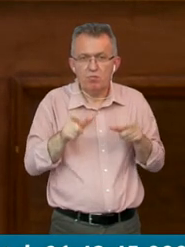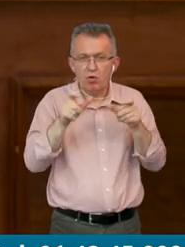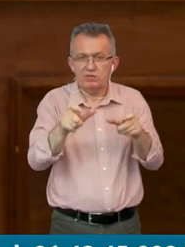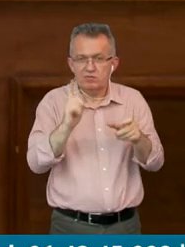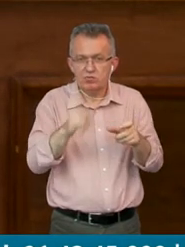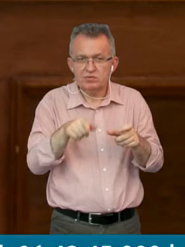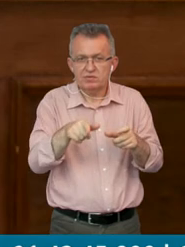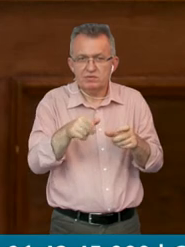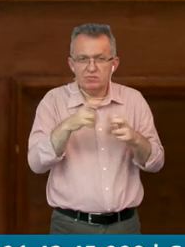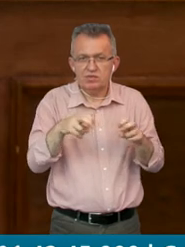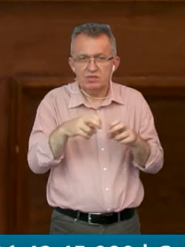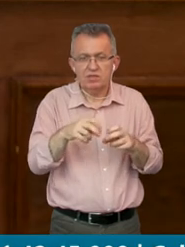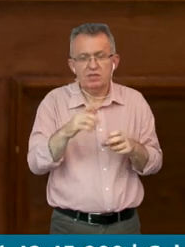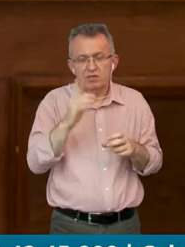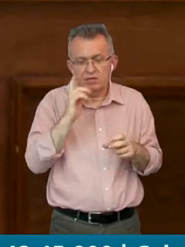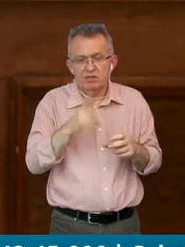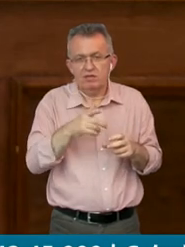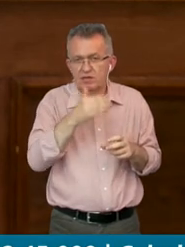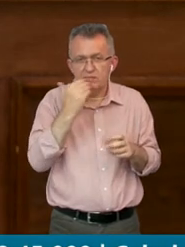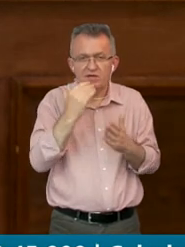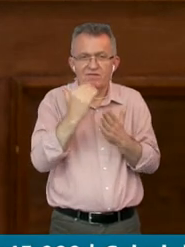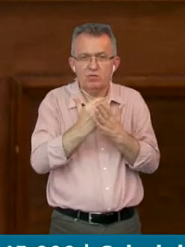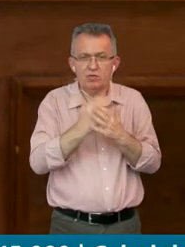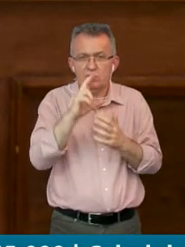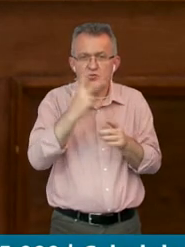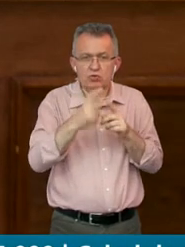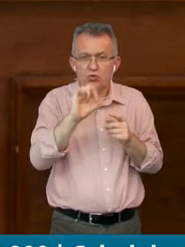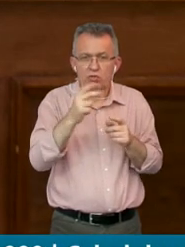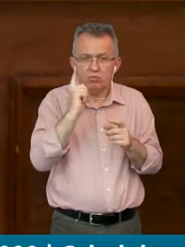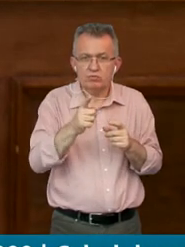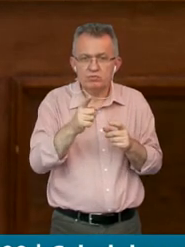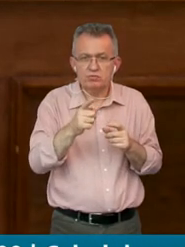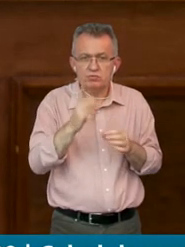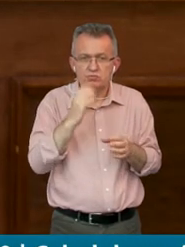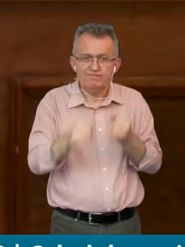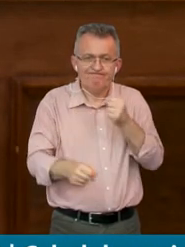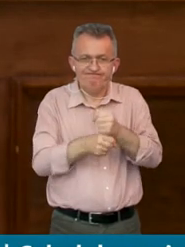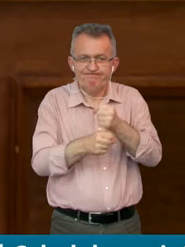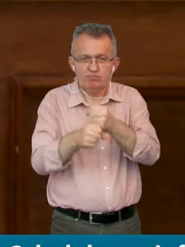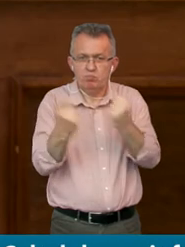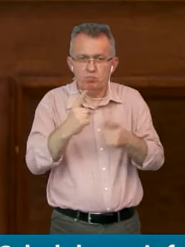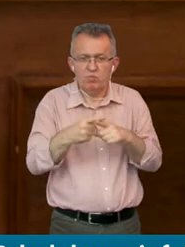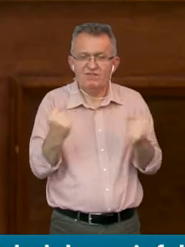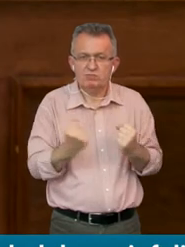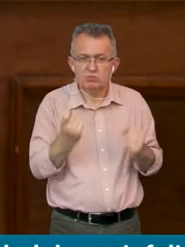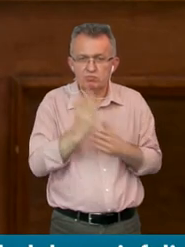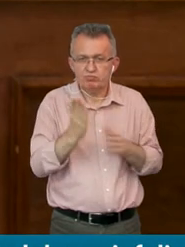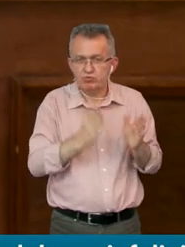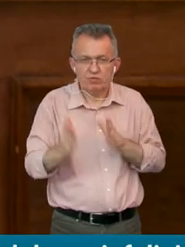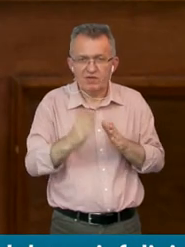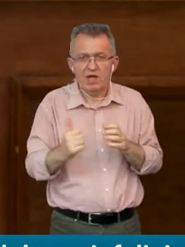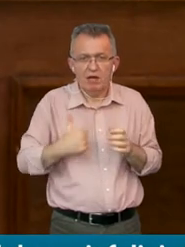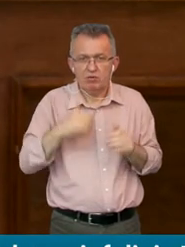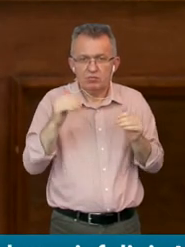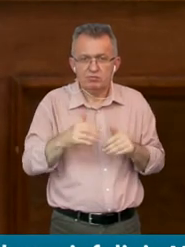tam funkcjonuje i niestety nie spełnia parametrów powyżej 30 ton, więc musi być wzmocniony i w sposób odpowiedni przygotowany, tak abyśmy już do